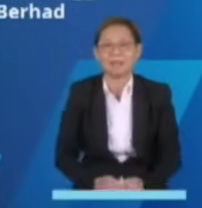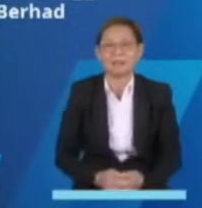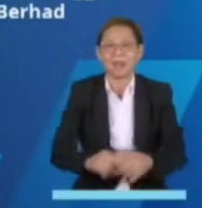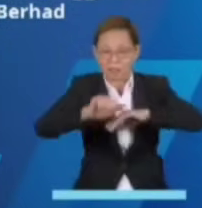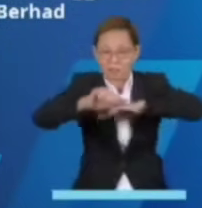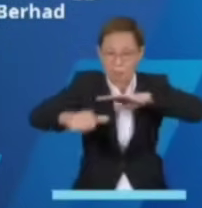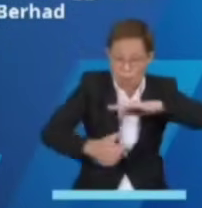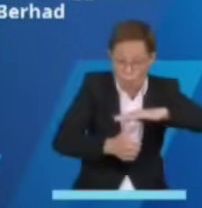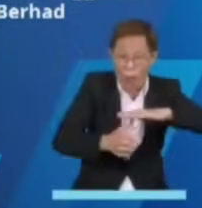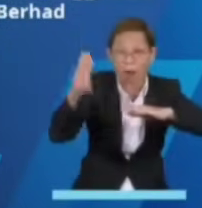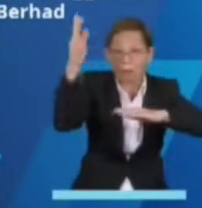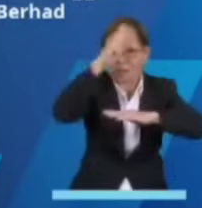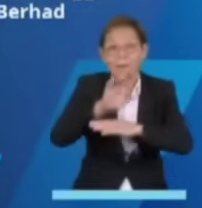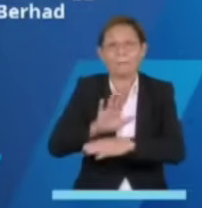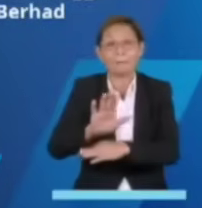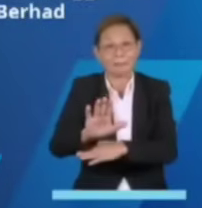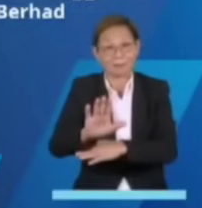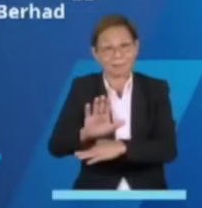hanya di bawah kerajaan madani